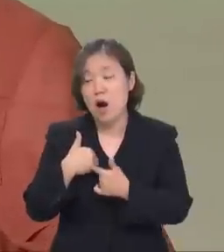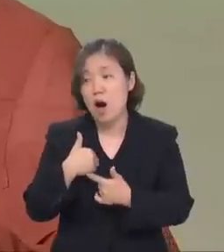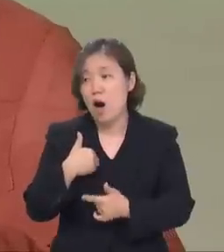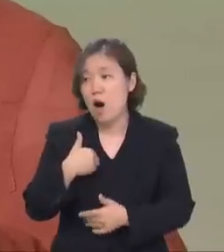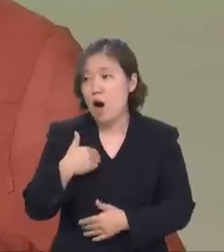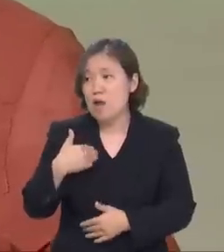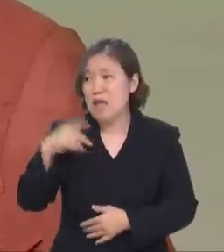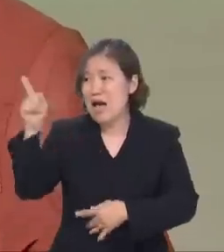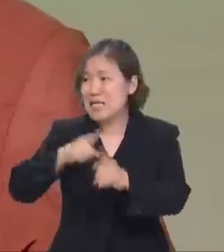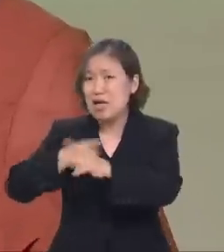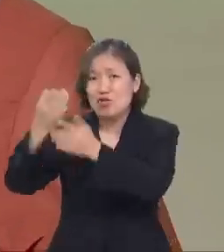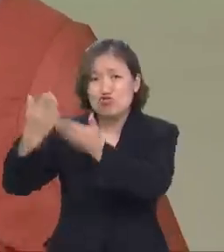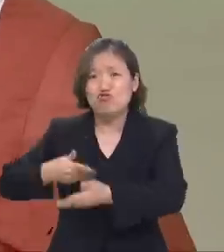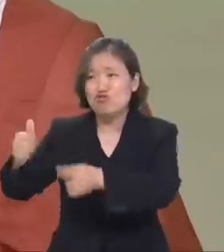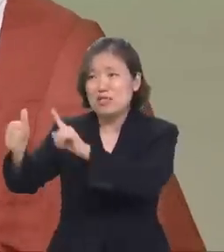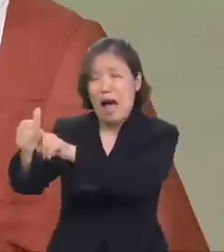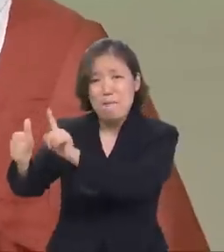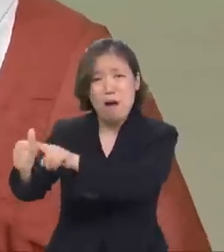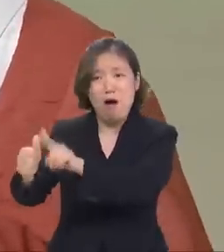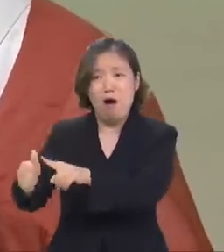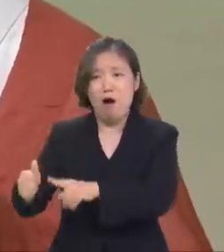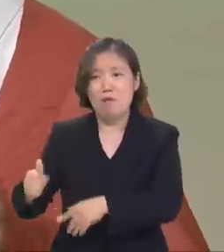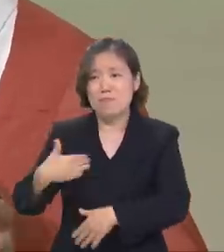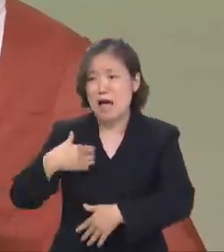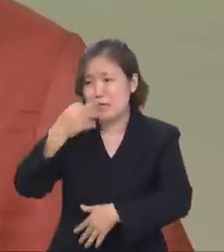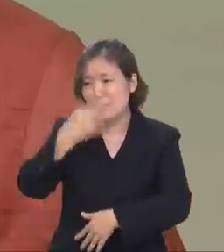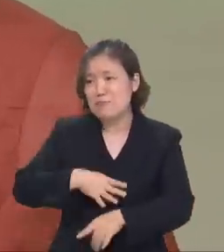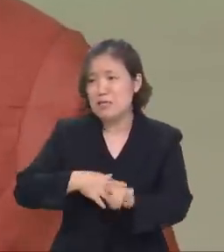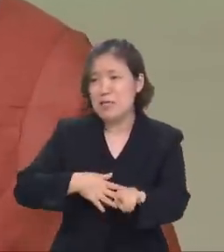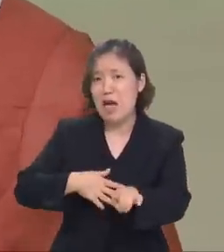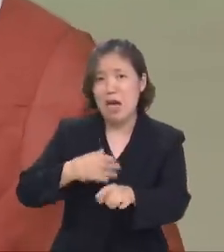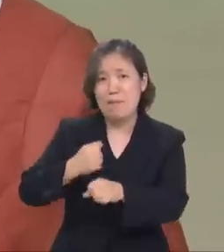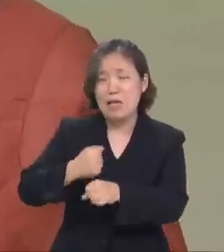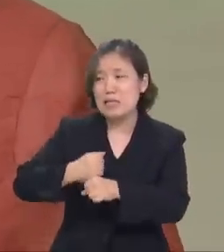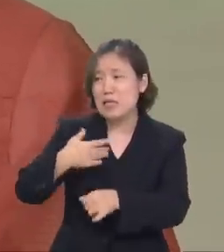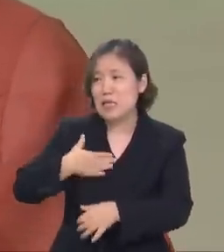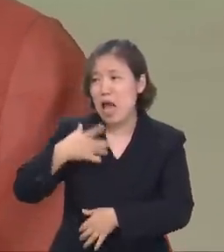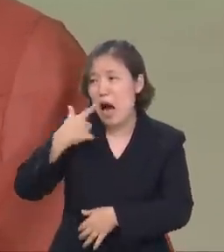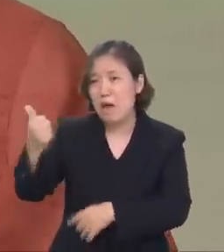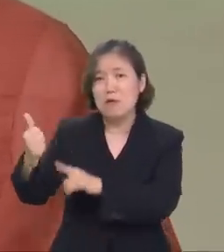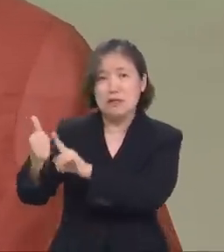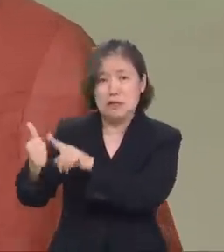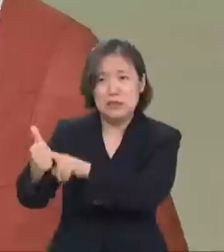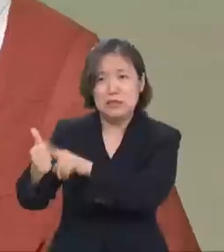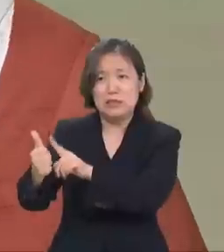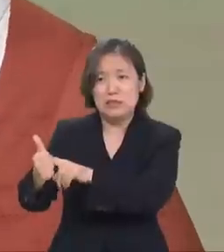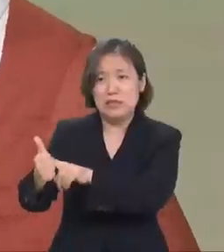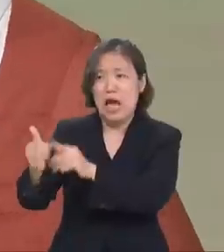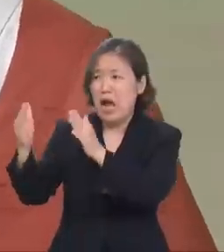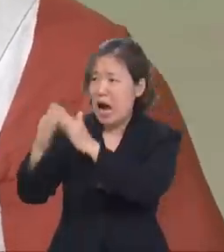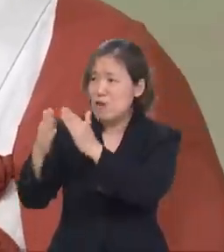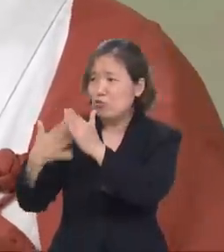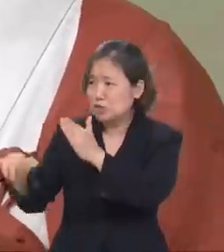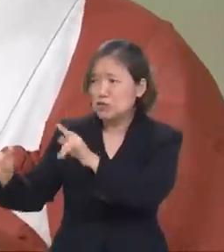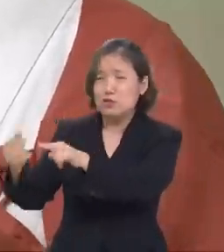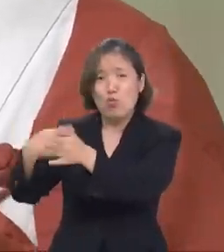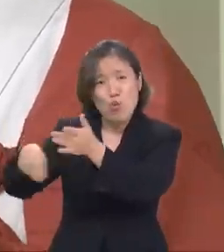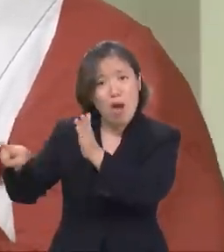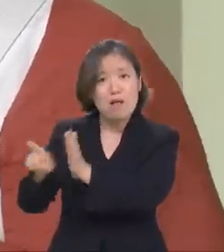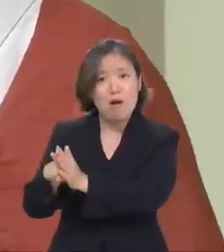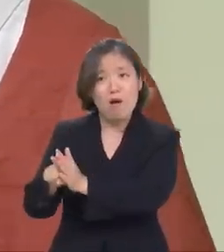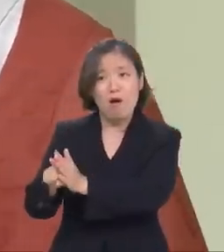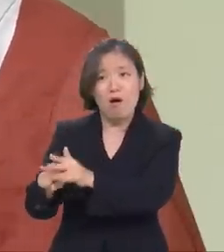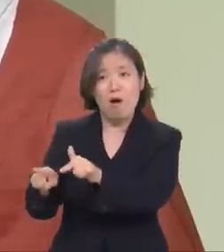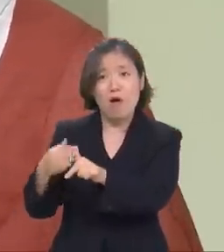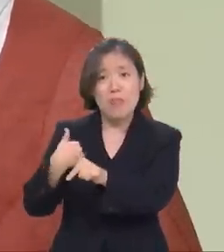상처를 준 남편과 나를 지금 힘들게 하고 있는 시아버지와 내 마음을 몰라주는 가족들을 위해서